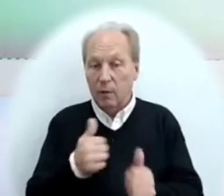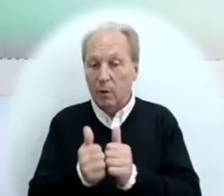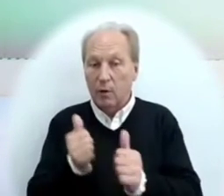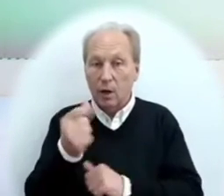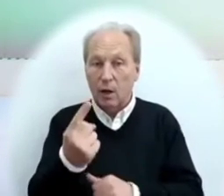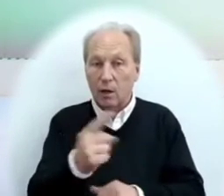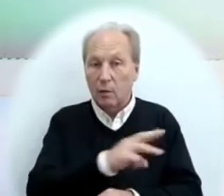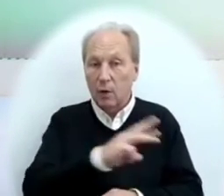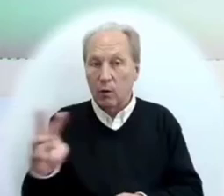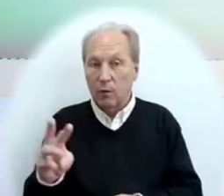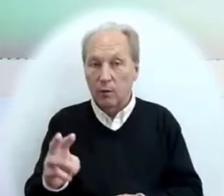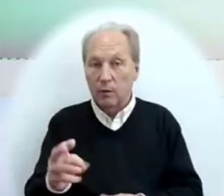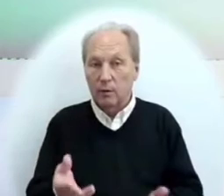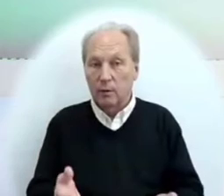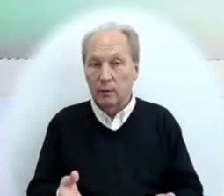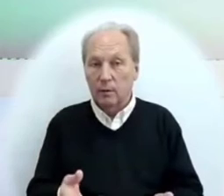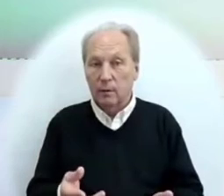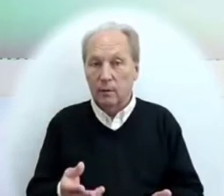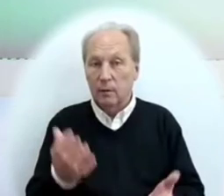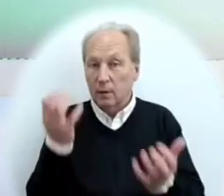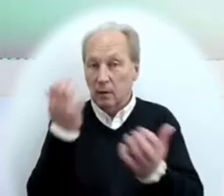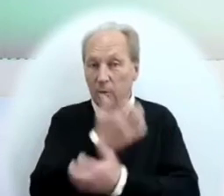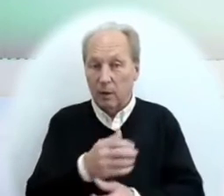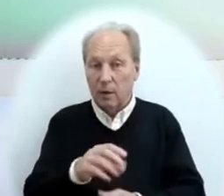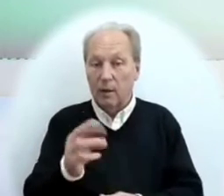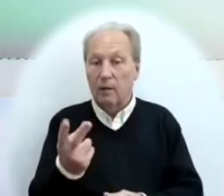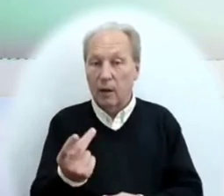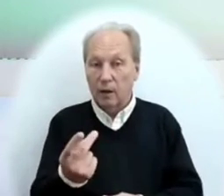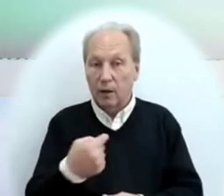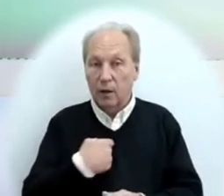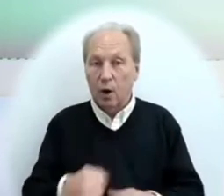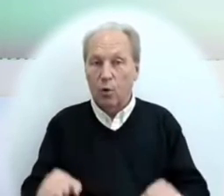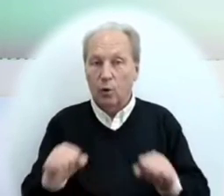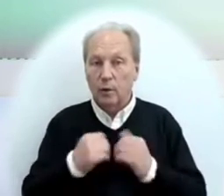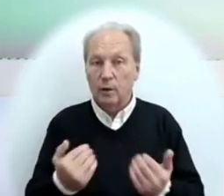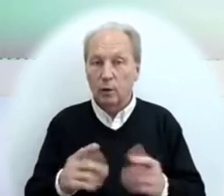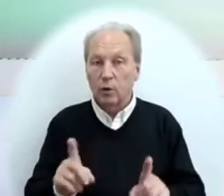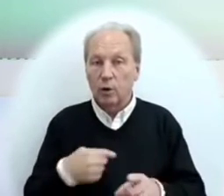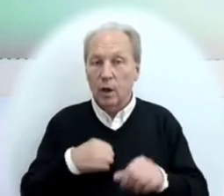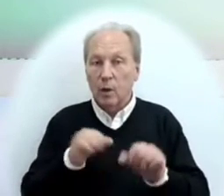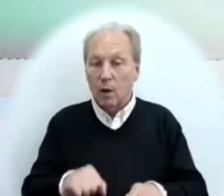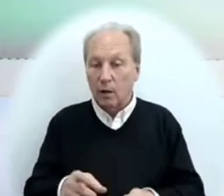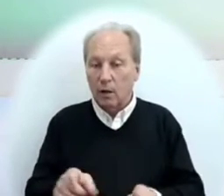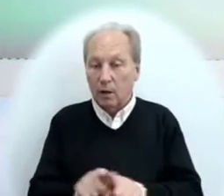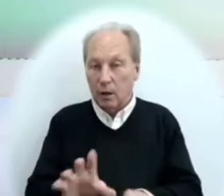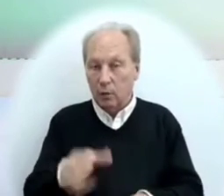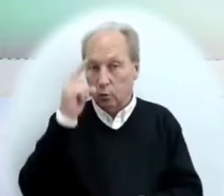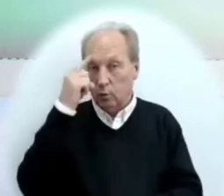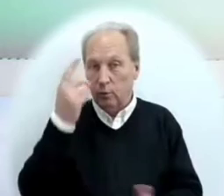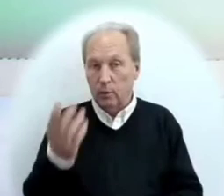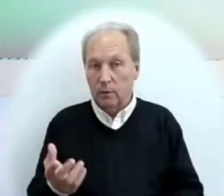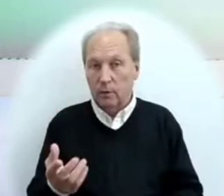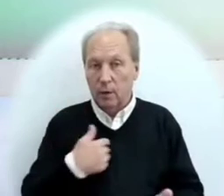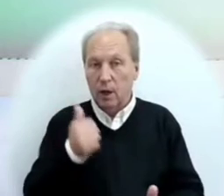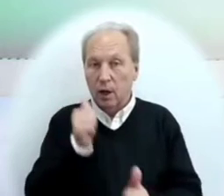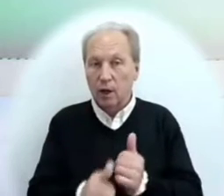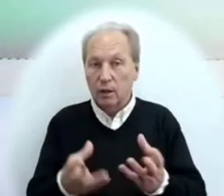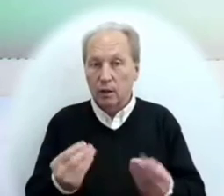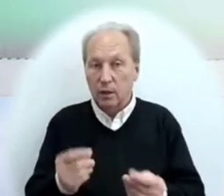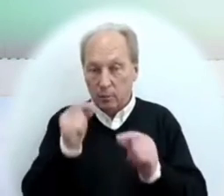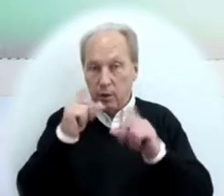во-первых, не заметила. Во-вторых, я удивляюсь сегодня тому, что я могла так думать, потому что я каждый день